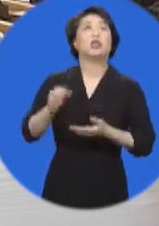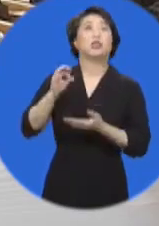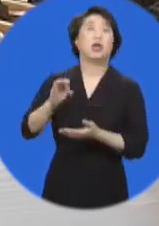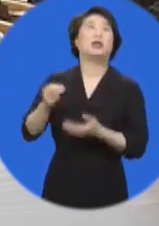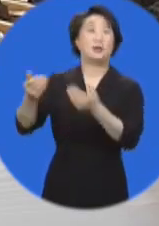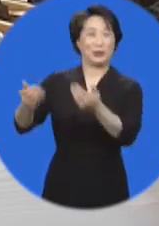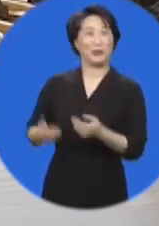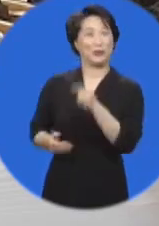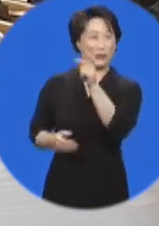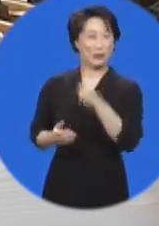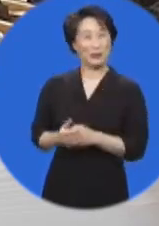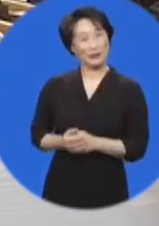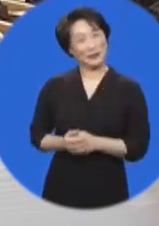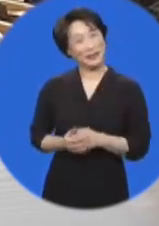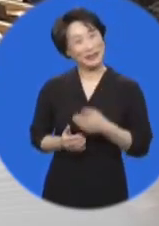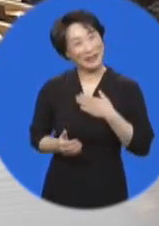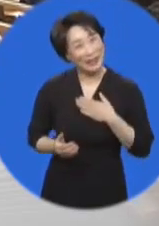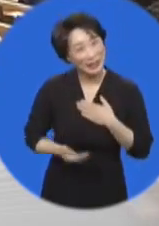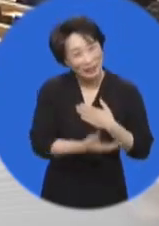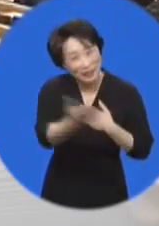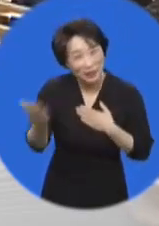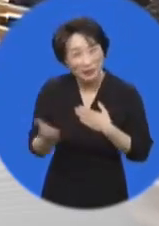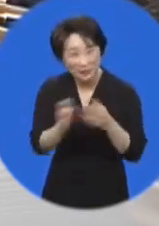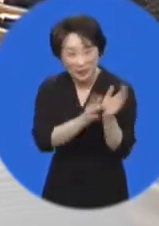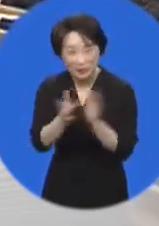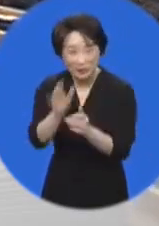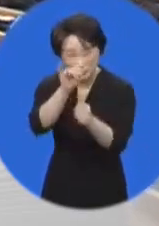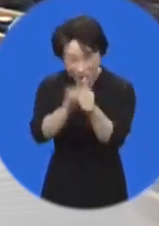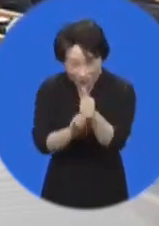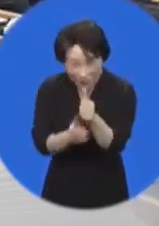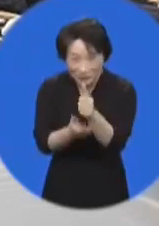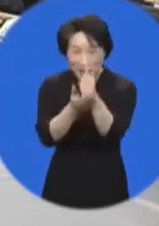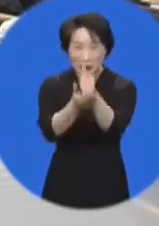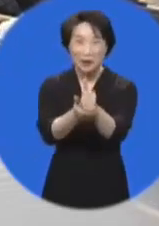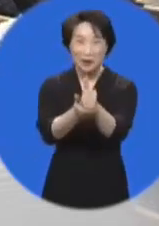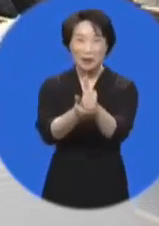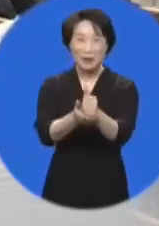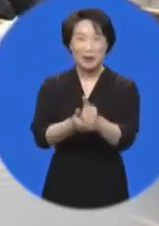주셨기에 나는 여러분을 예수로 섬겨서